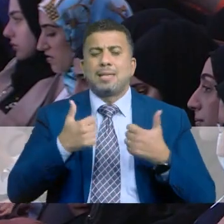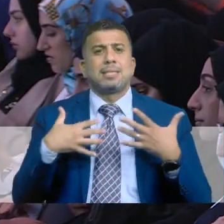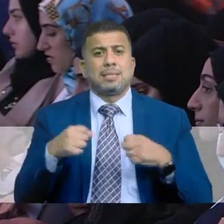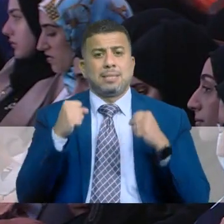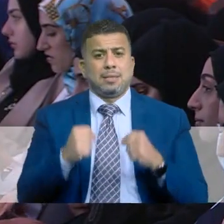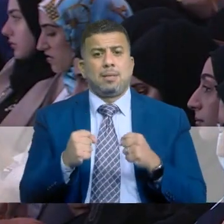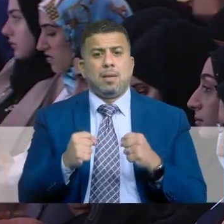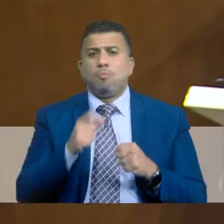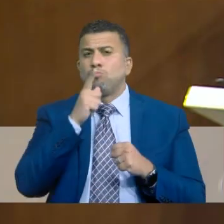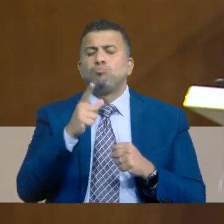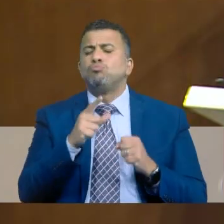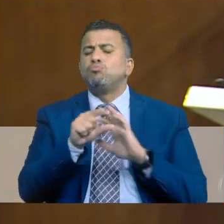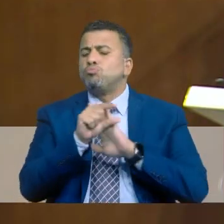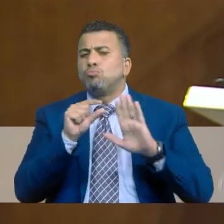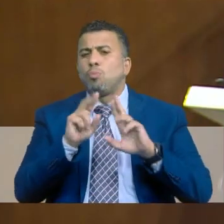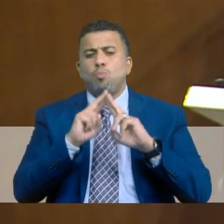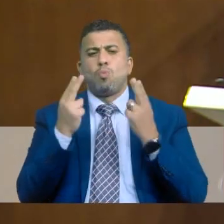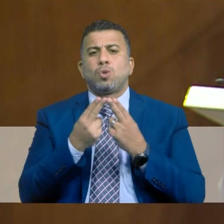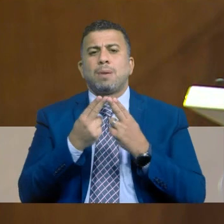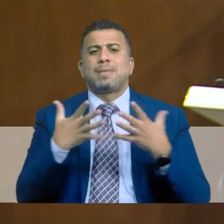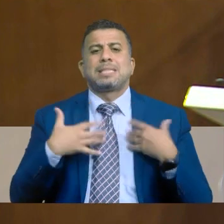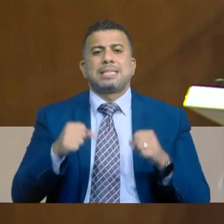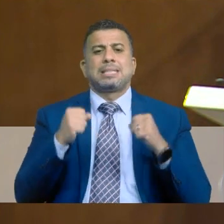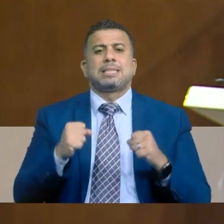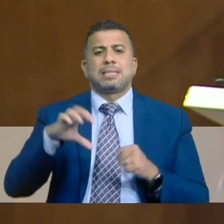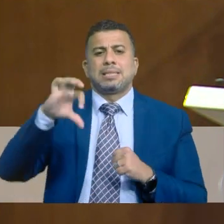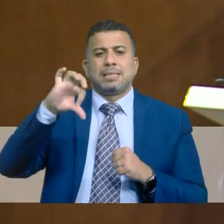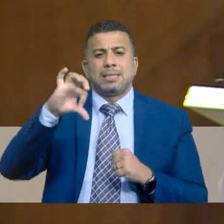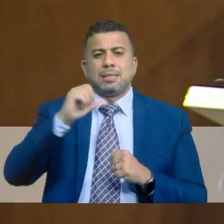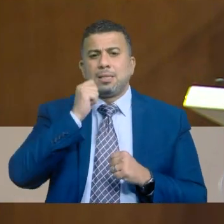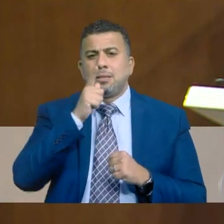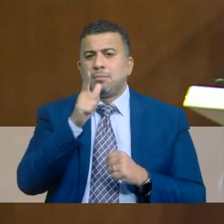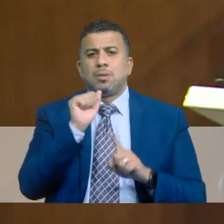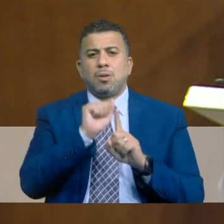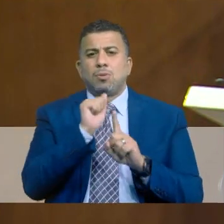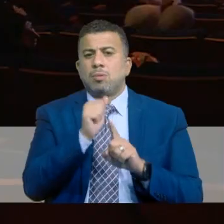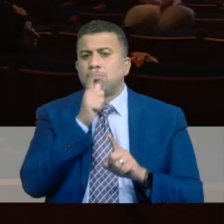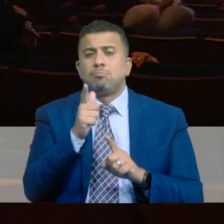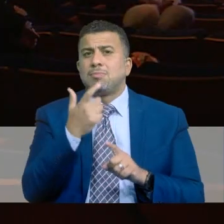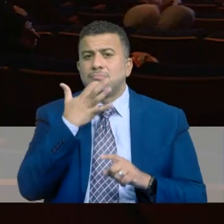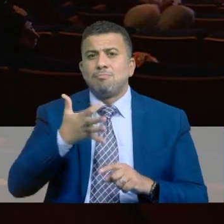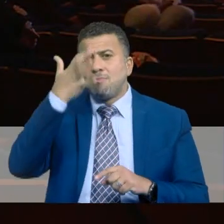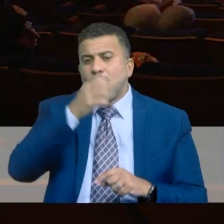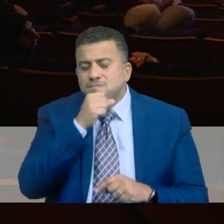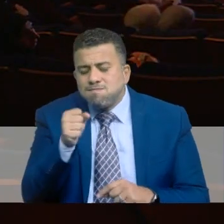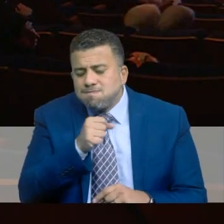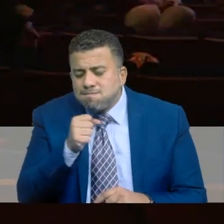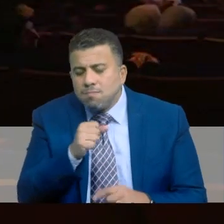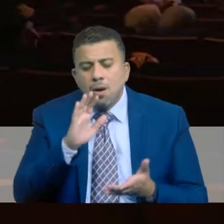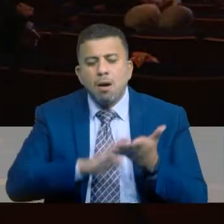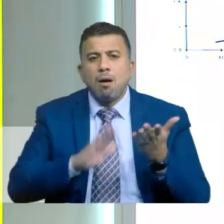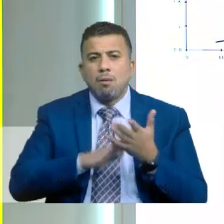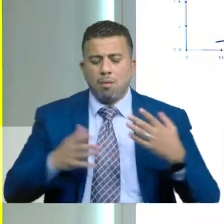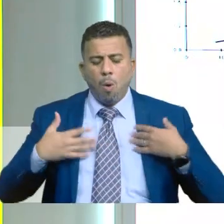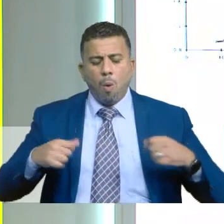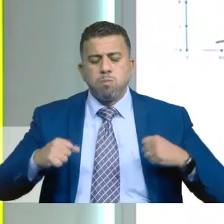الصحية يتناولها مؤتمر صحة التاسع، من أبرزها أسس تغذية كبار السن وأخطار الخمول